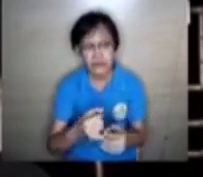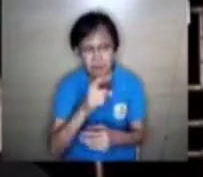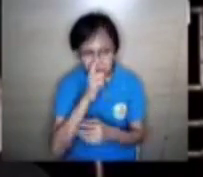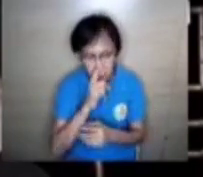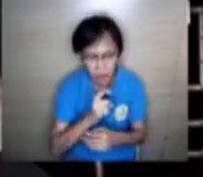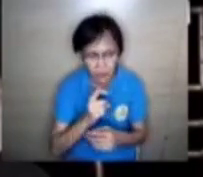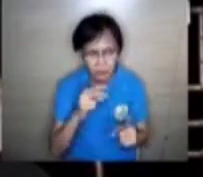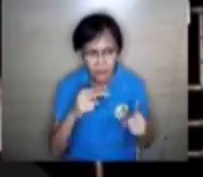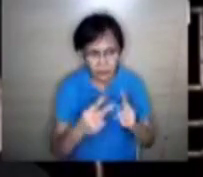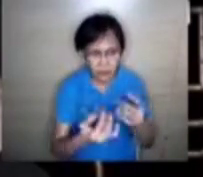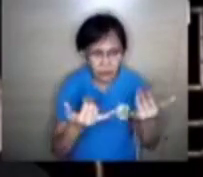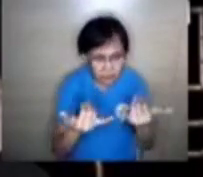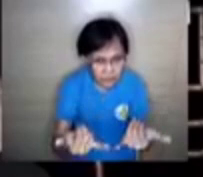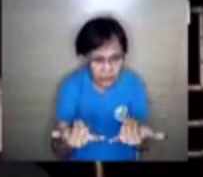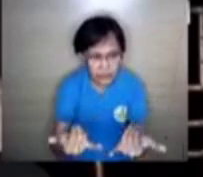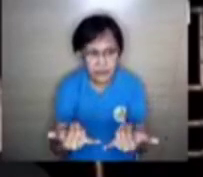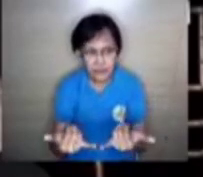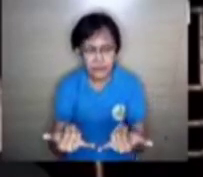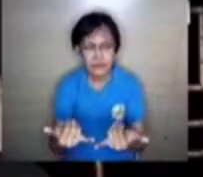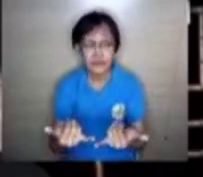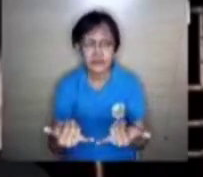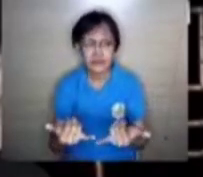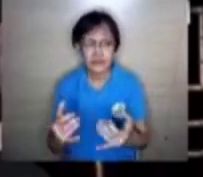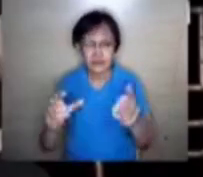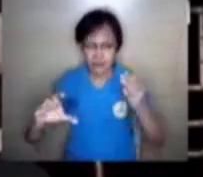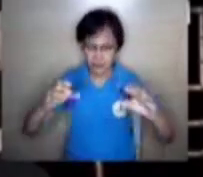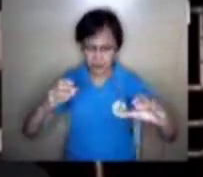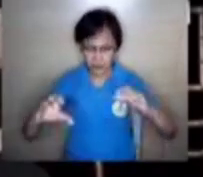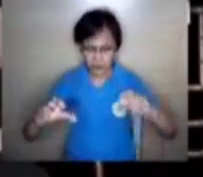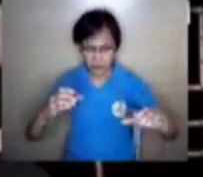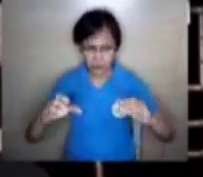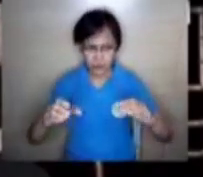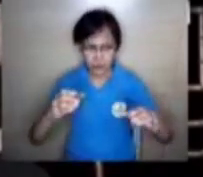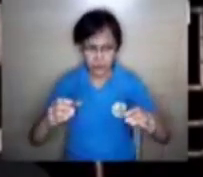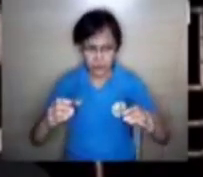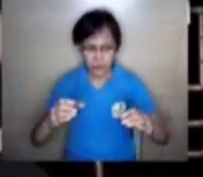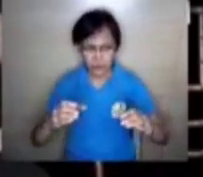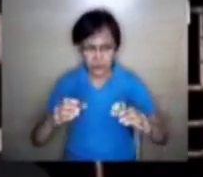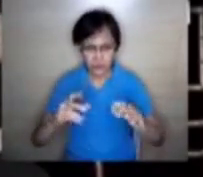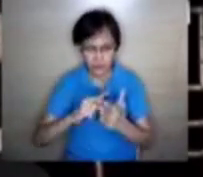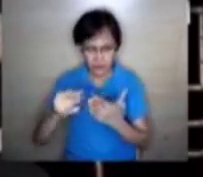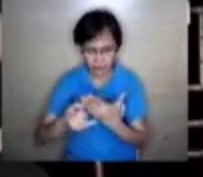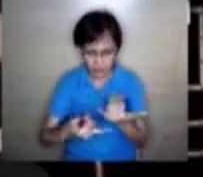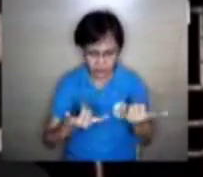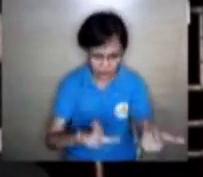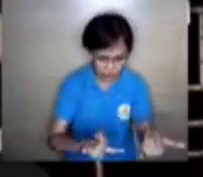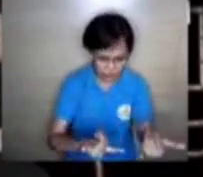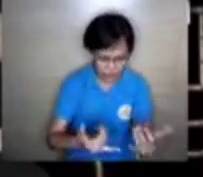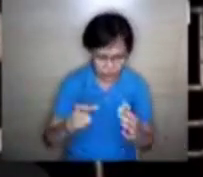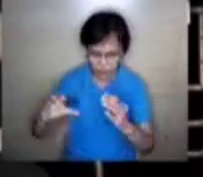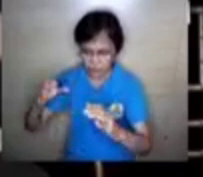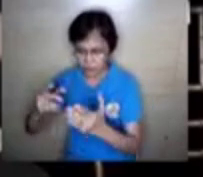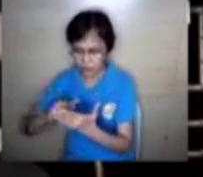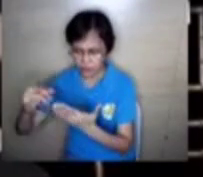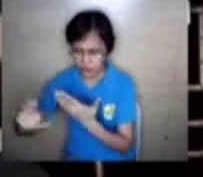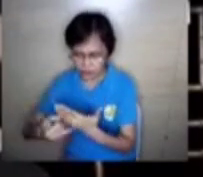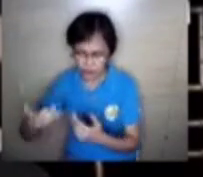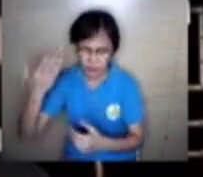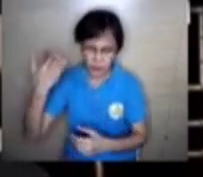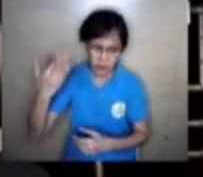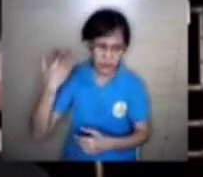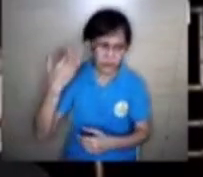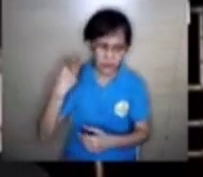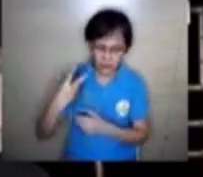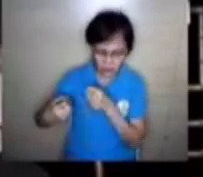ngayon, kung ikukumpara natin ang presyo ng isang proyekto ngayon sa proyekto 2 years ago